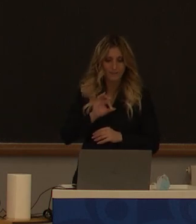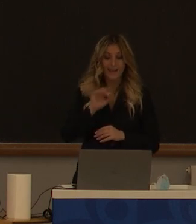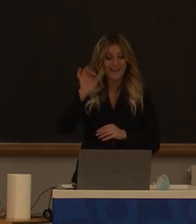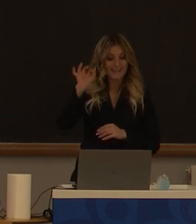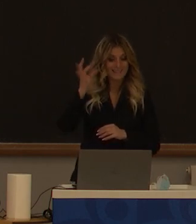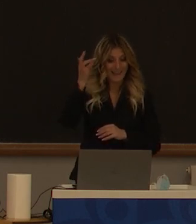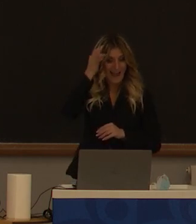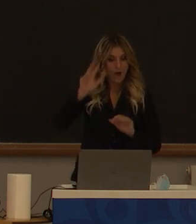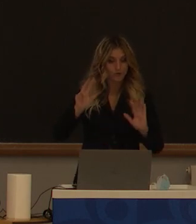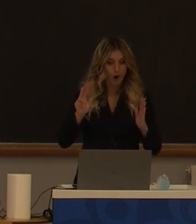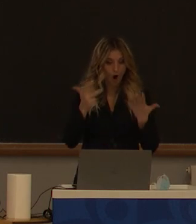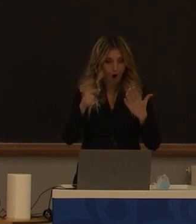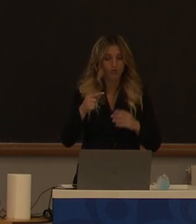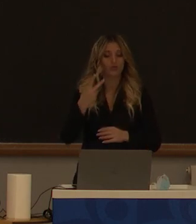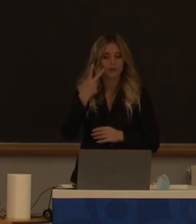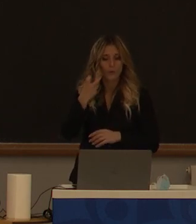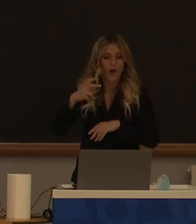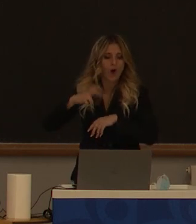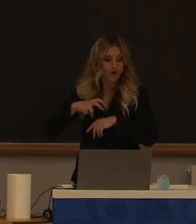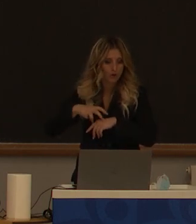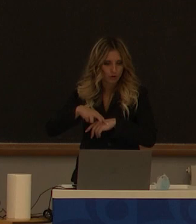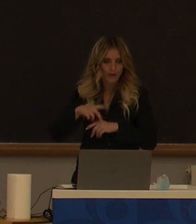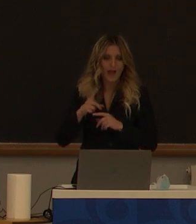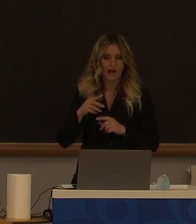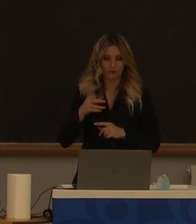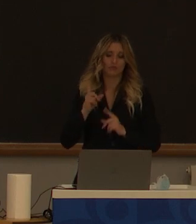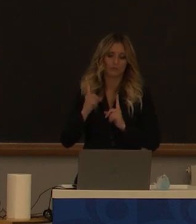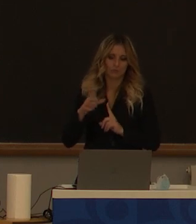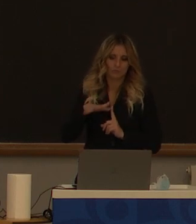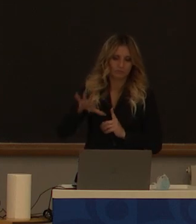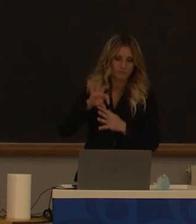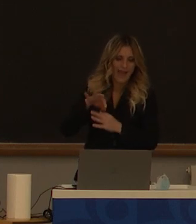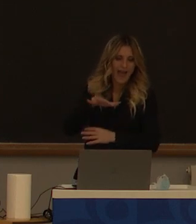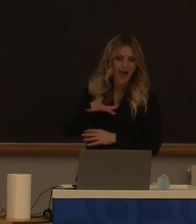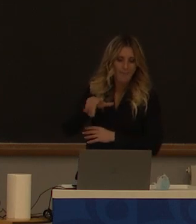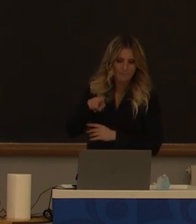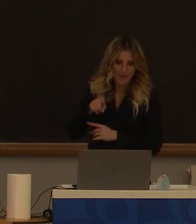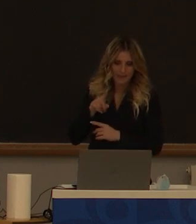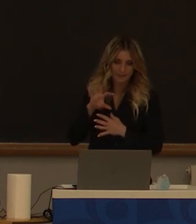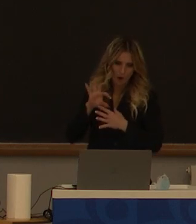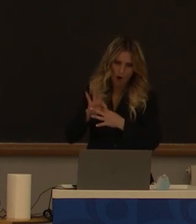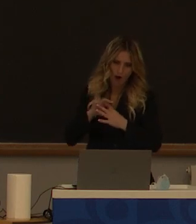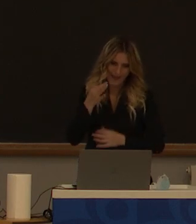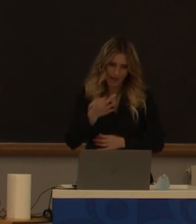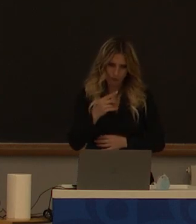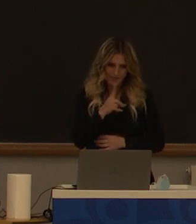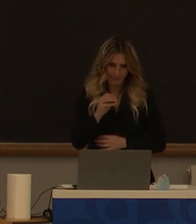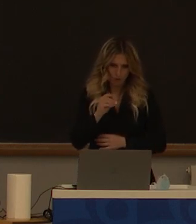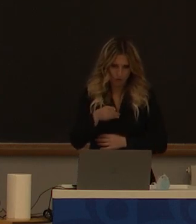in caso di dottorati in discipline ambientali con caratterizzazione di tipo zoologico.